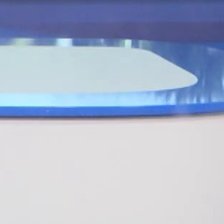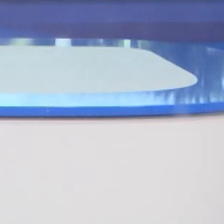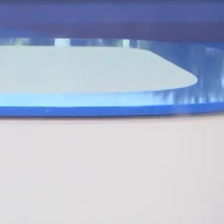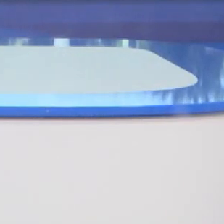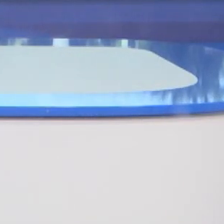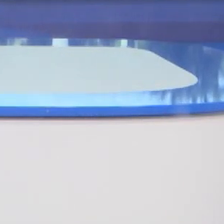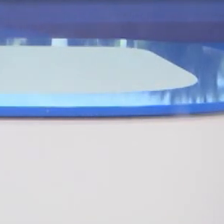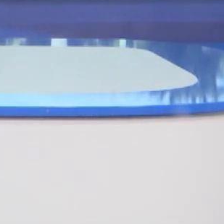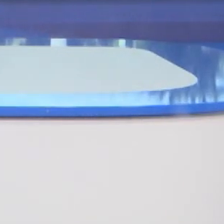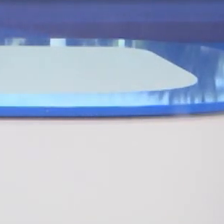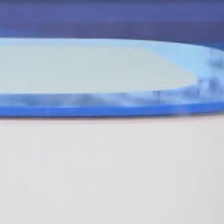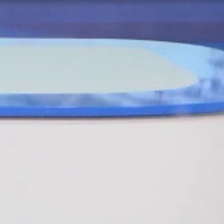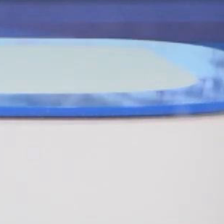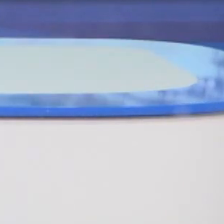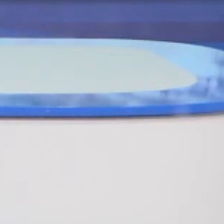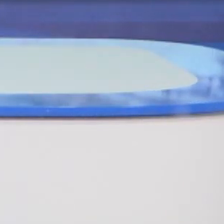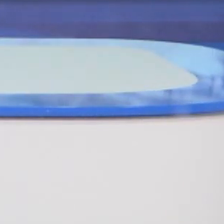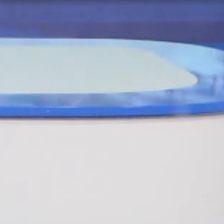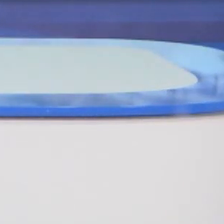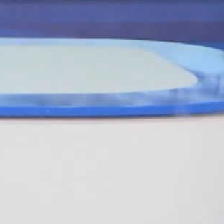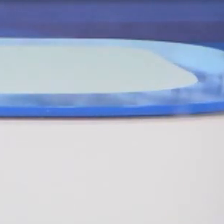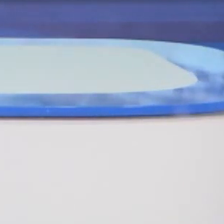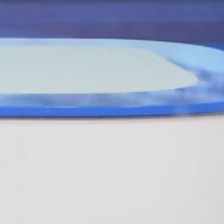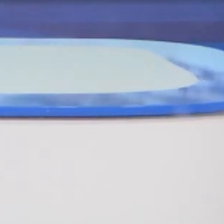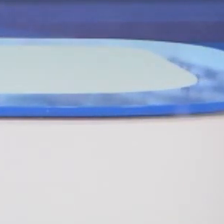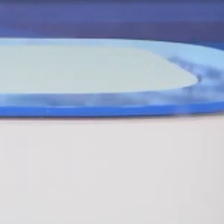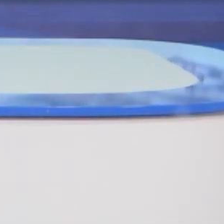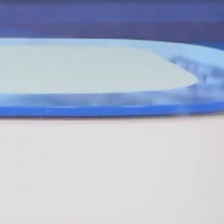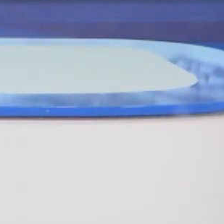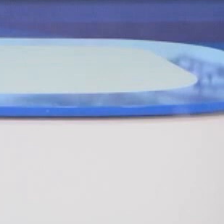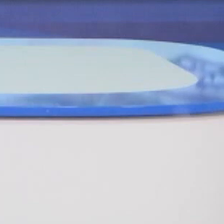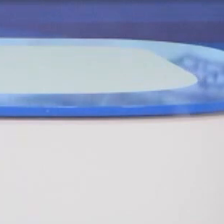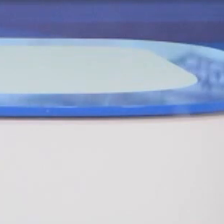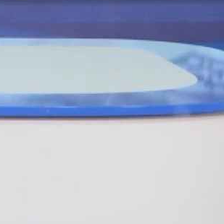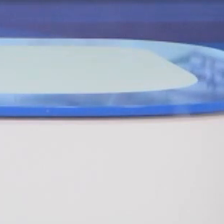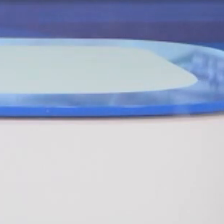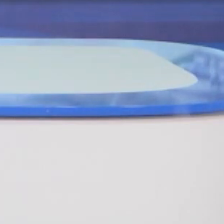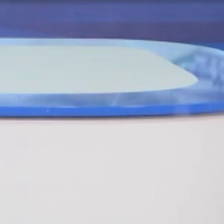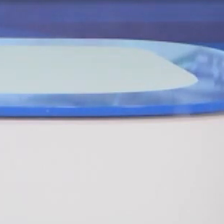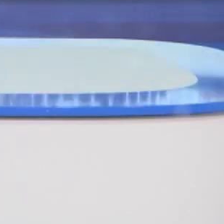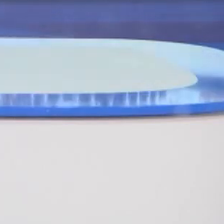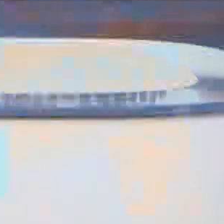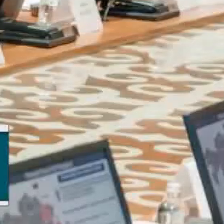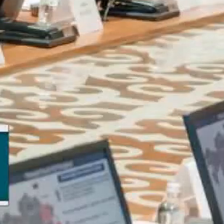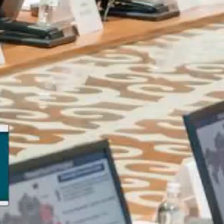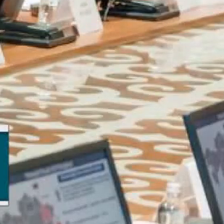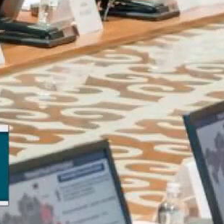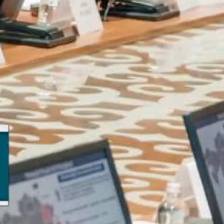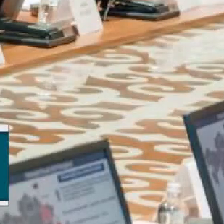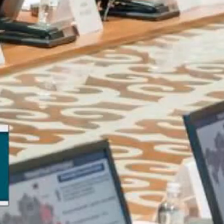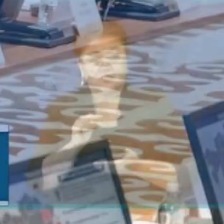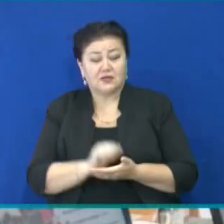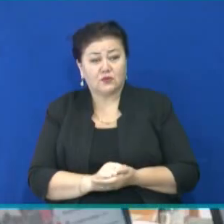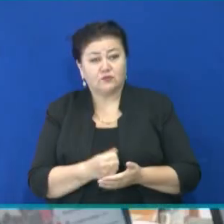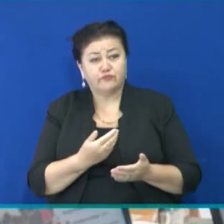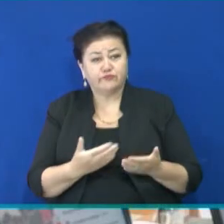Катл Индастри Групп компаниясы өкілдері келді. Облыс әкімі Нұрлан Ронхаевпен кездесуде өзара тиімді екі жақты